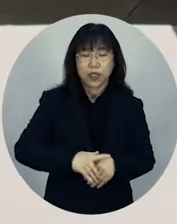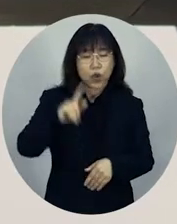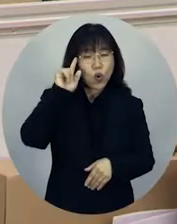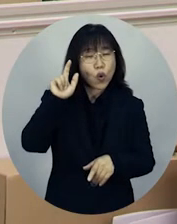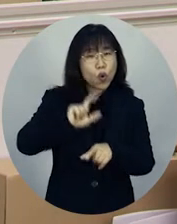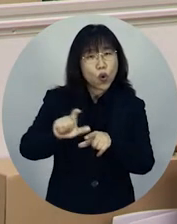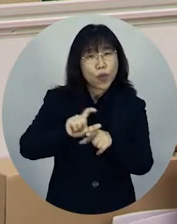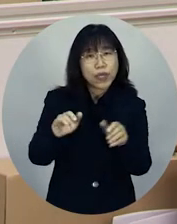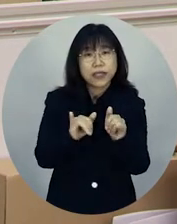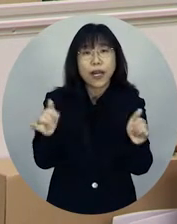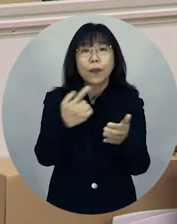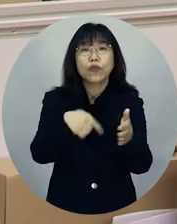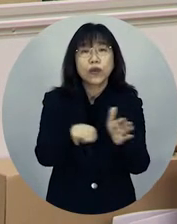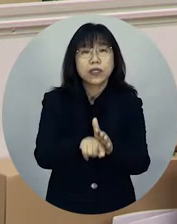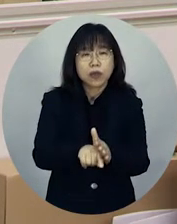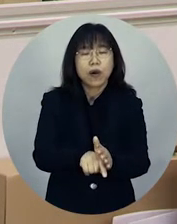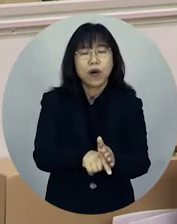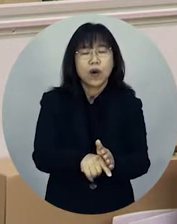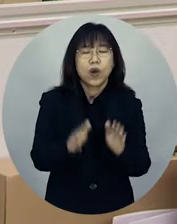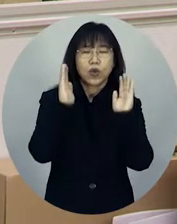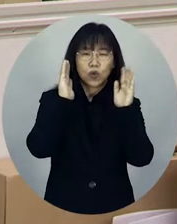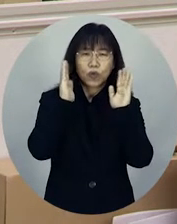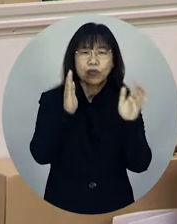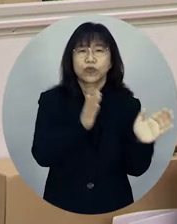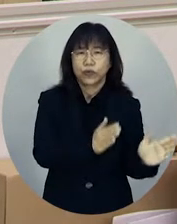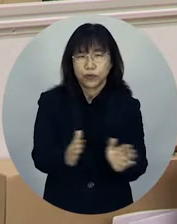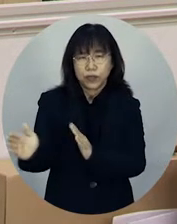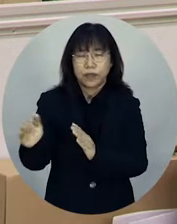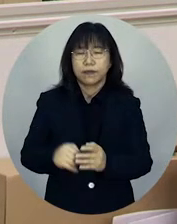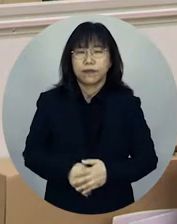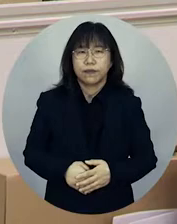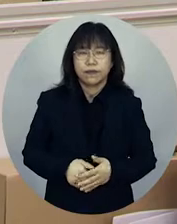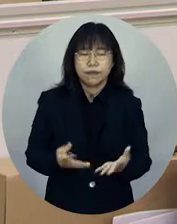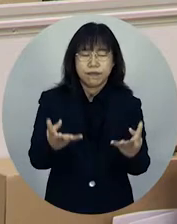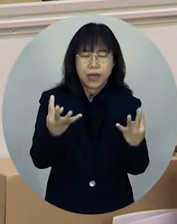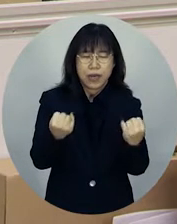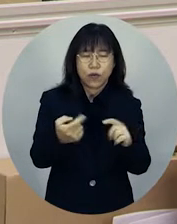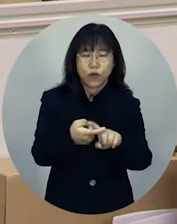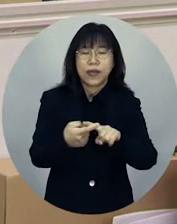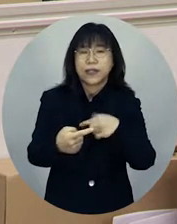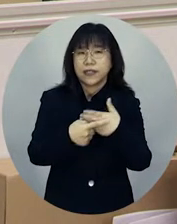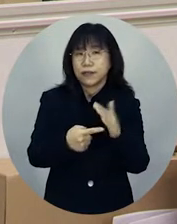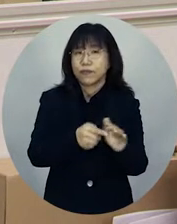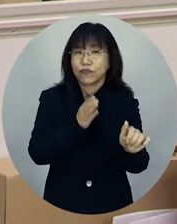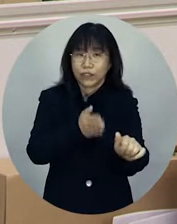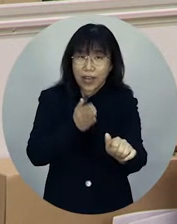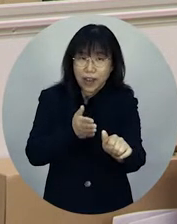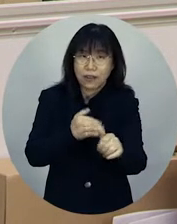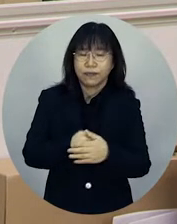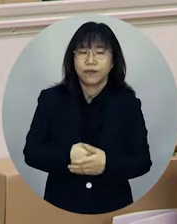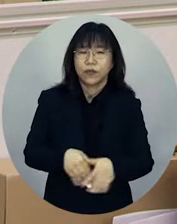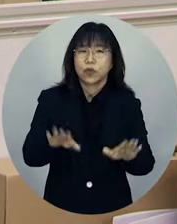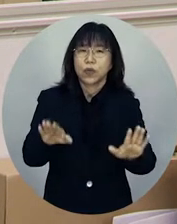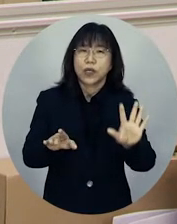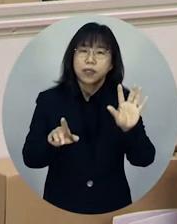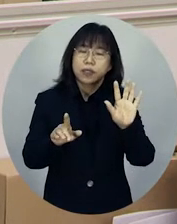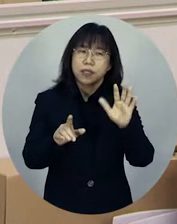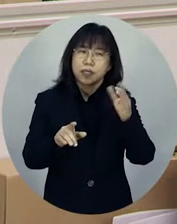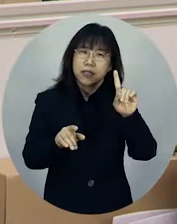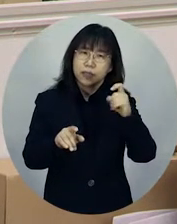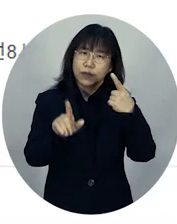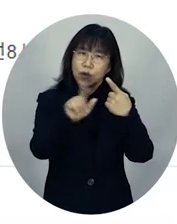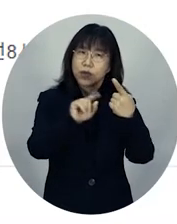스트레스나 우울증처럼 정신건강 문제로 고민하는 분들을 위해 이번 강의를 준비하게 되었습니다 국민 여러분들의 많은 관심을